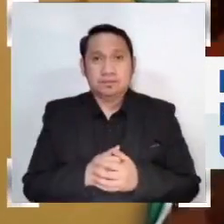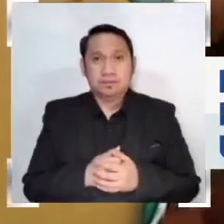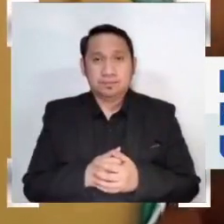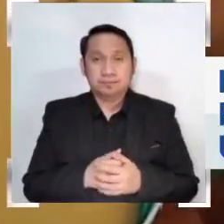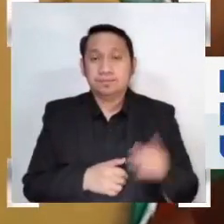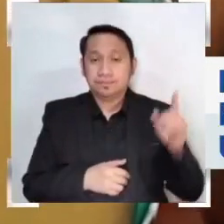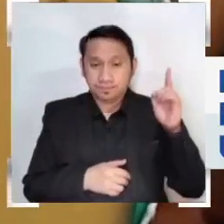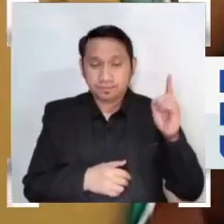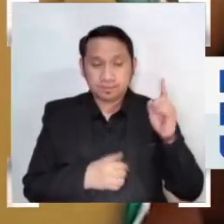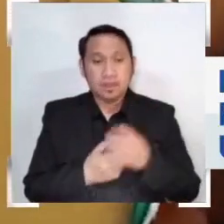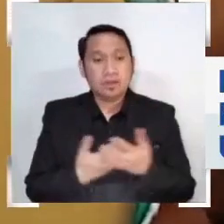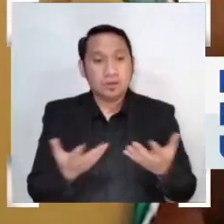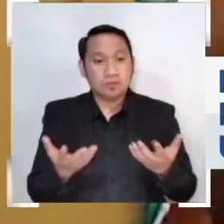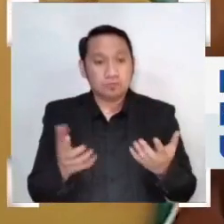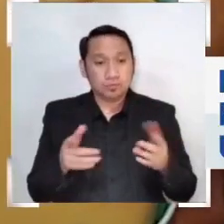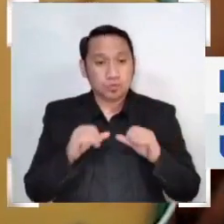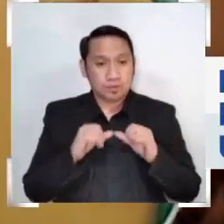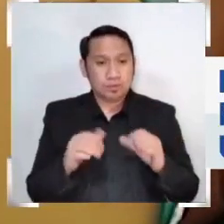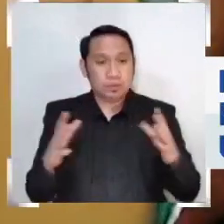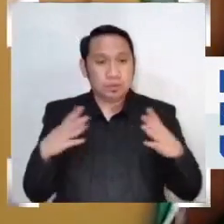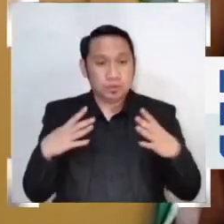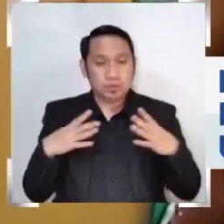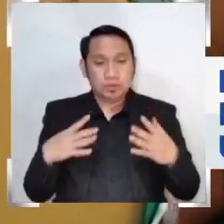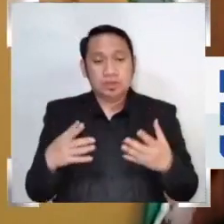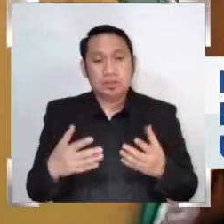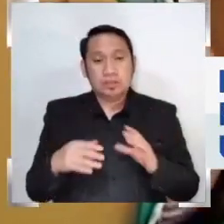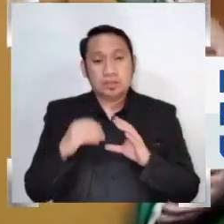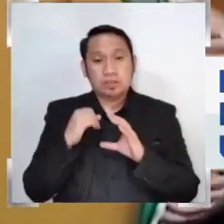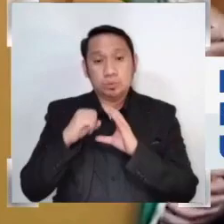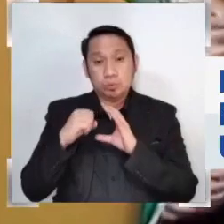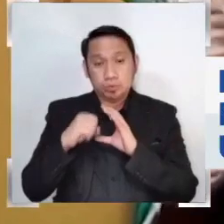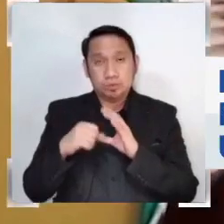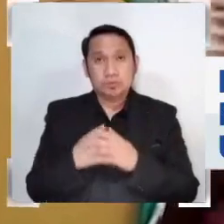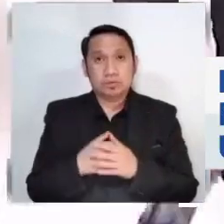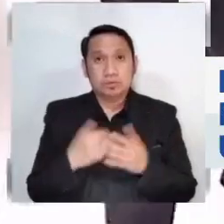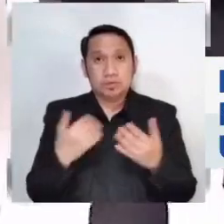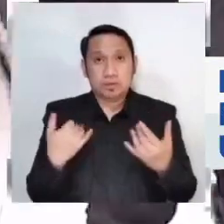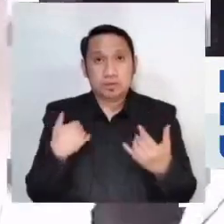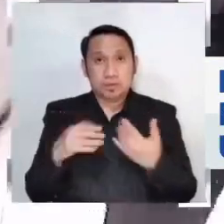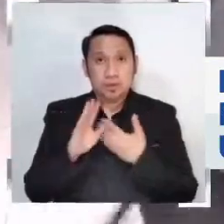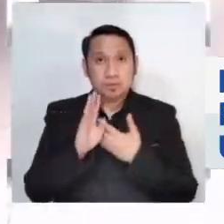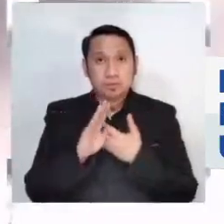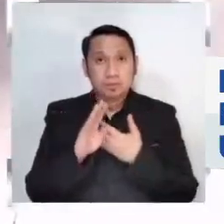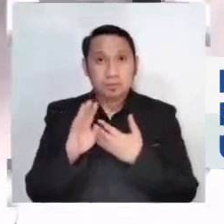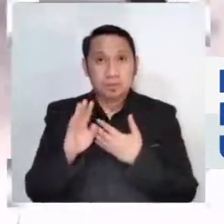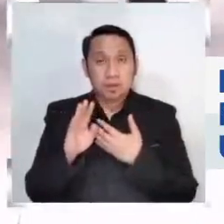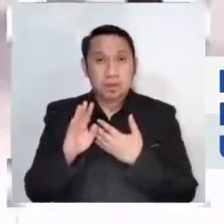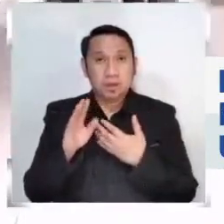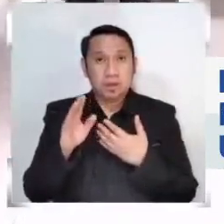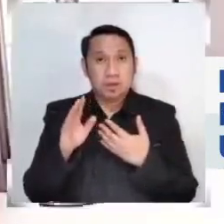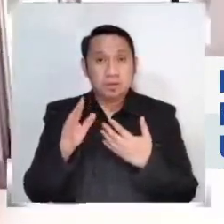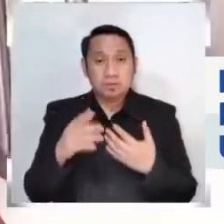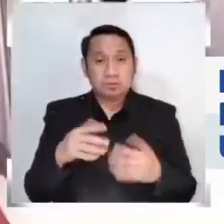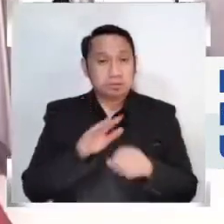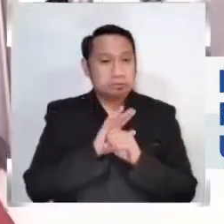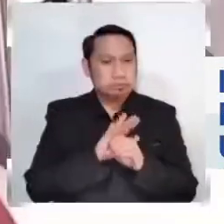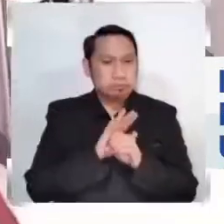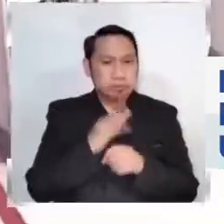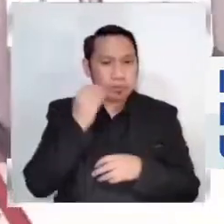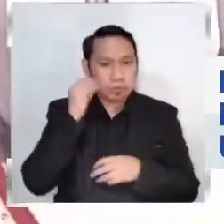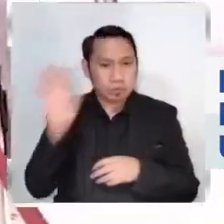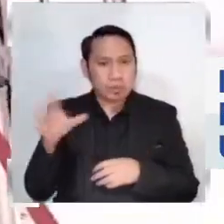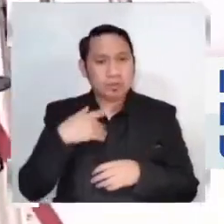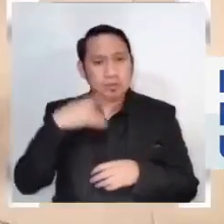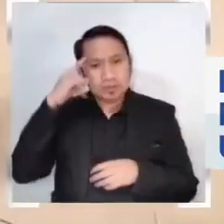Jocelyn ang bakasyon niya sa Baaw, Camarines Sur hanggang Enero kung kailan siya ulit magbabalik trabaho. Kaya kesa ma-stress sa pag-uwi, pinili niyang hindi